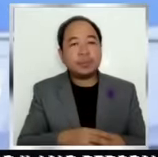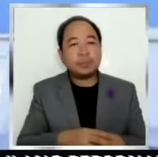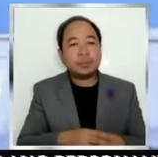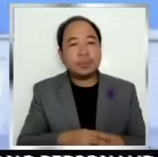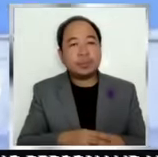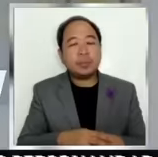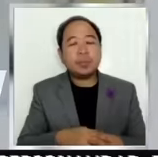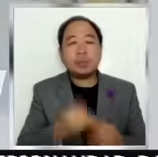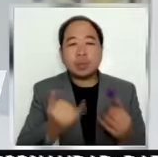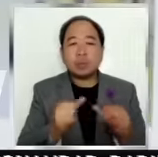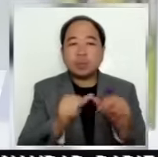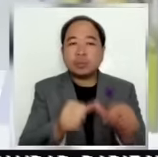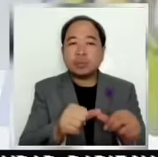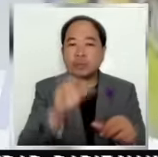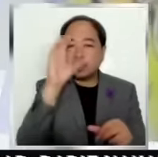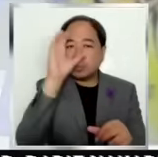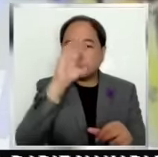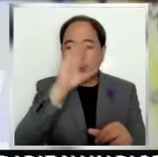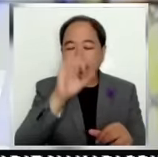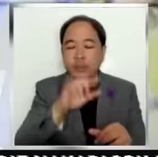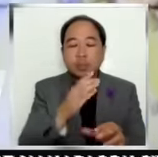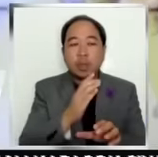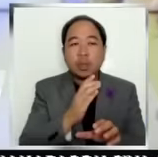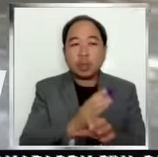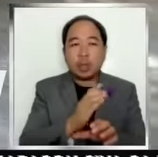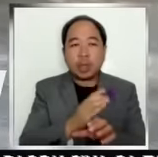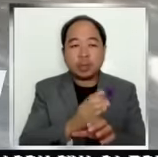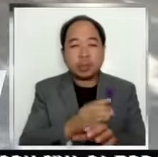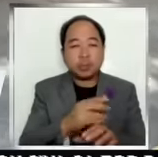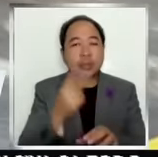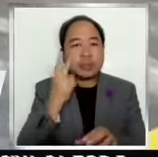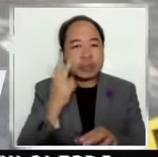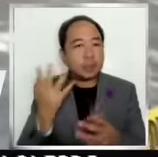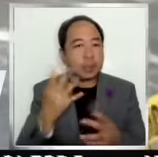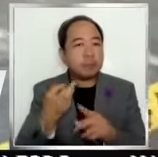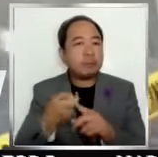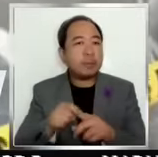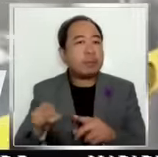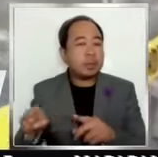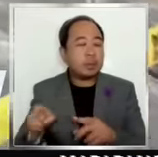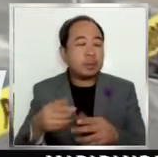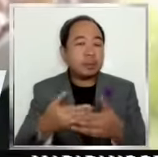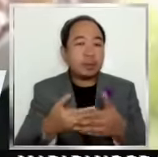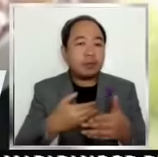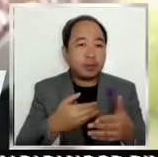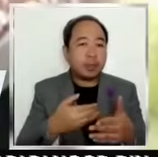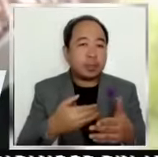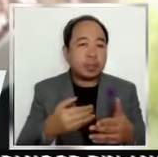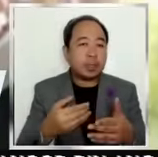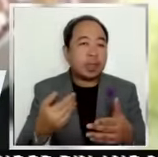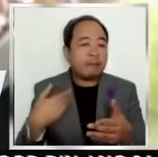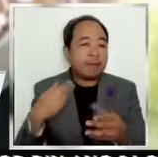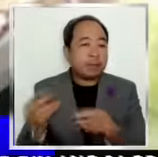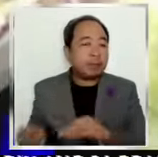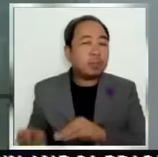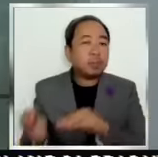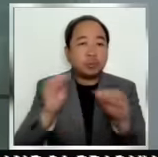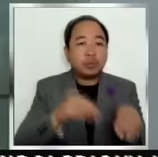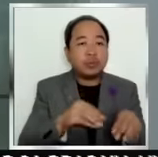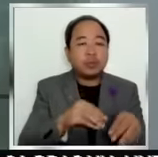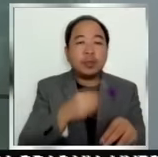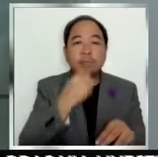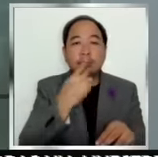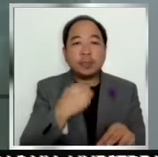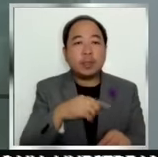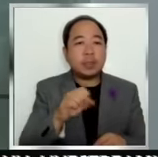ni camelon na nakita ng mga saksi na pinanggalingan niya bago siya nakita habang inililipat sa Pulang SUV